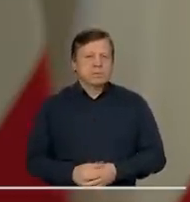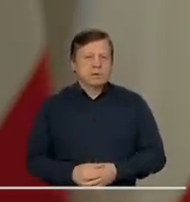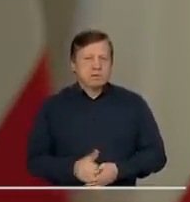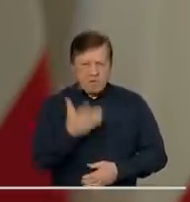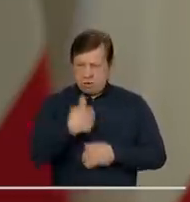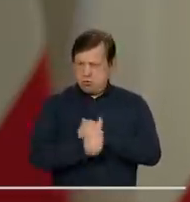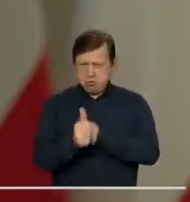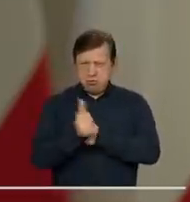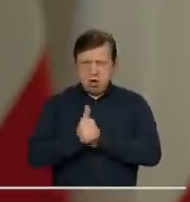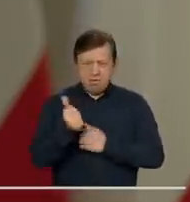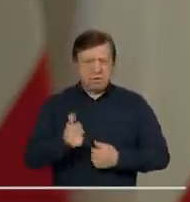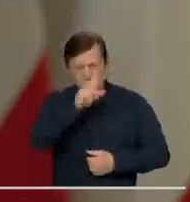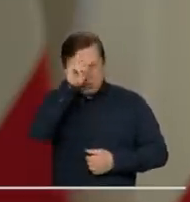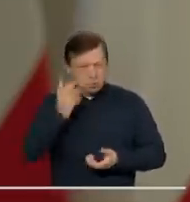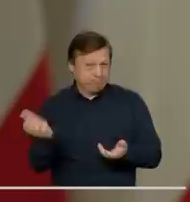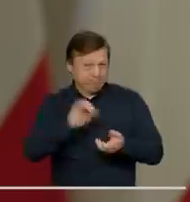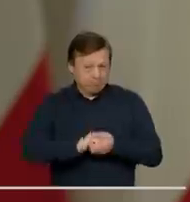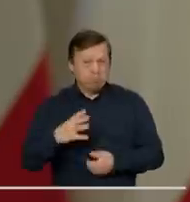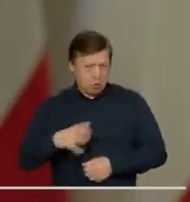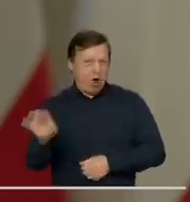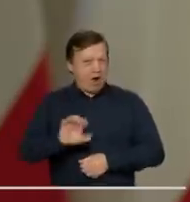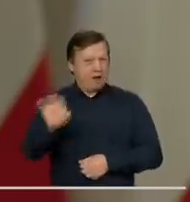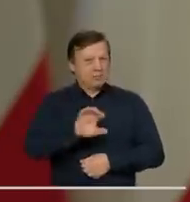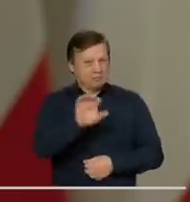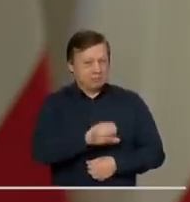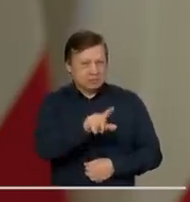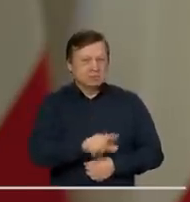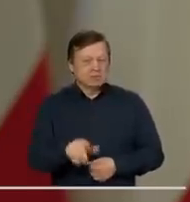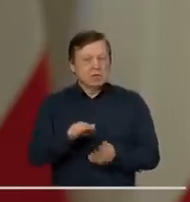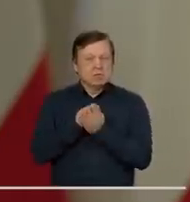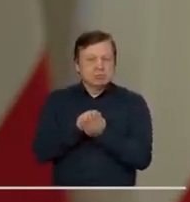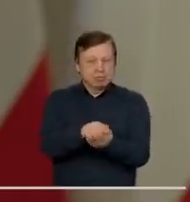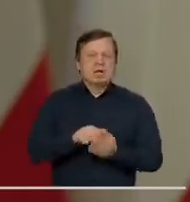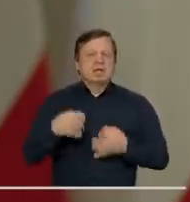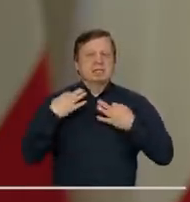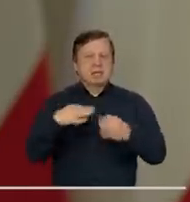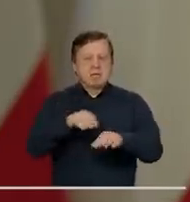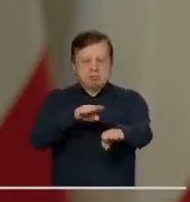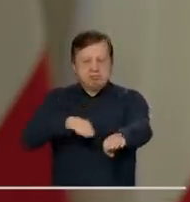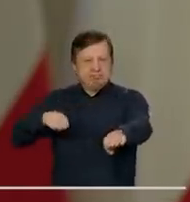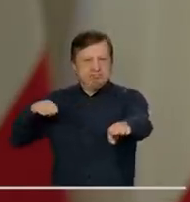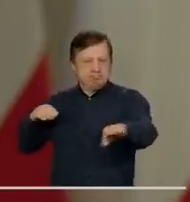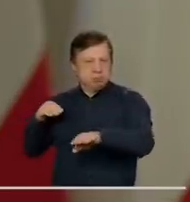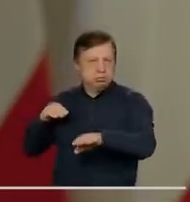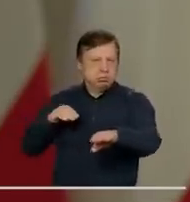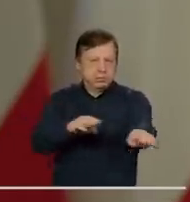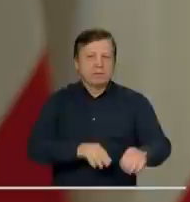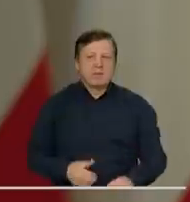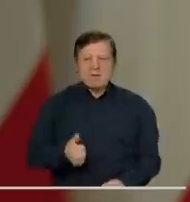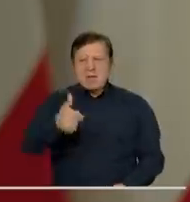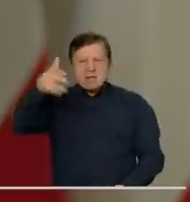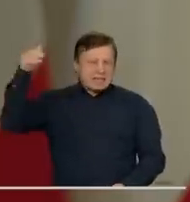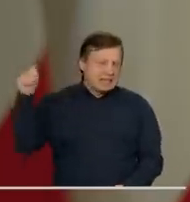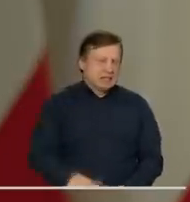Wiele dowodów tej ludzkiej solidarności obserwowaliśmy podczas przejazdu trumień z ciałami pary prezydenckiej. Setki tysięcy